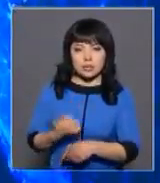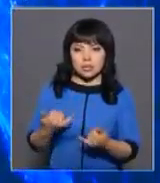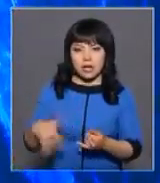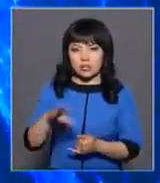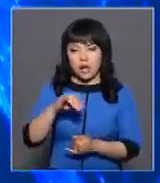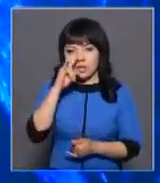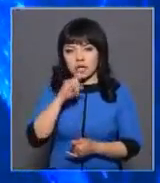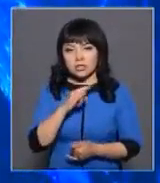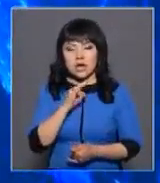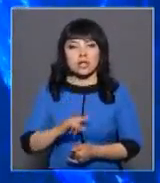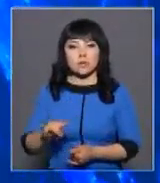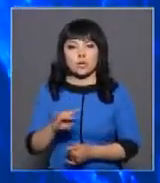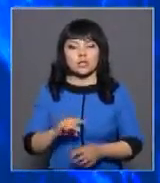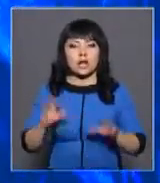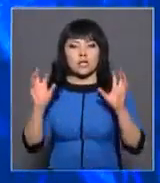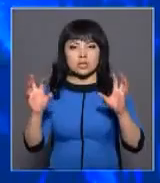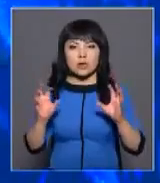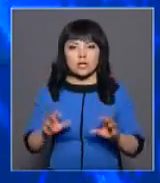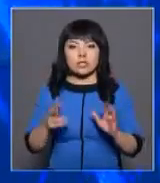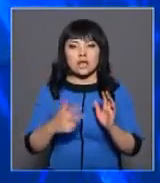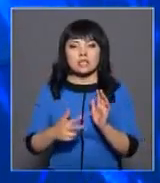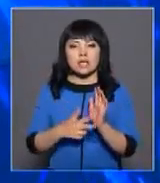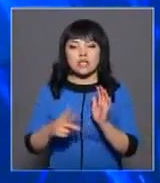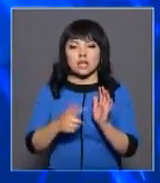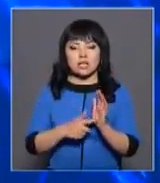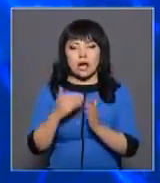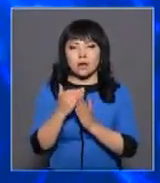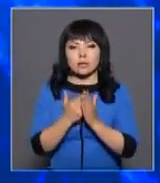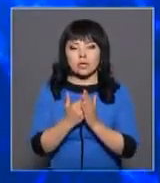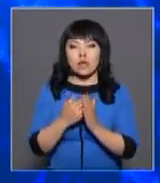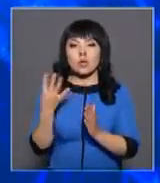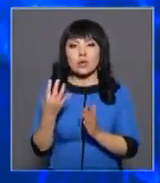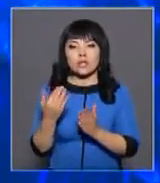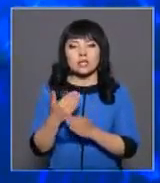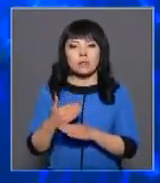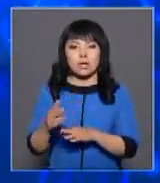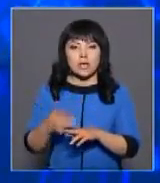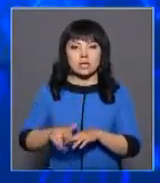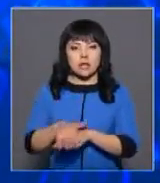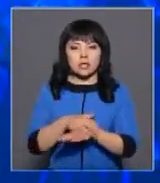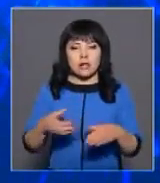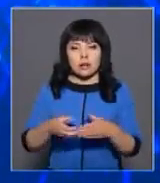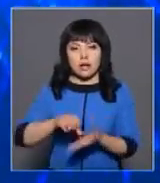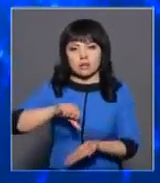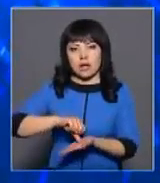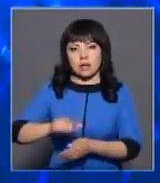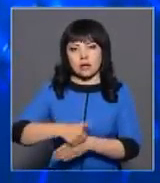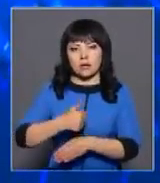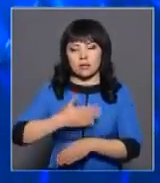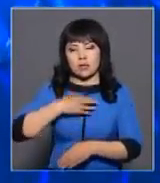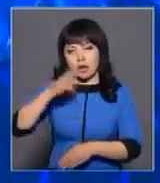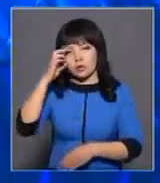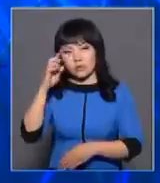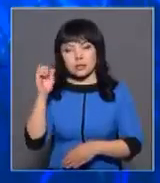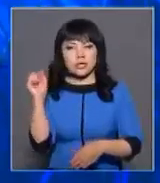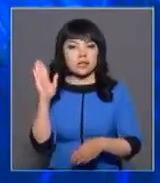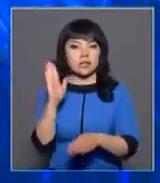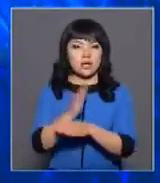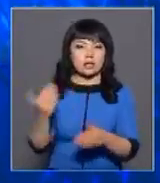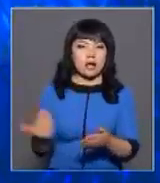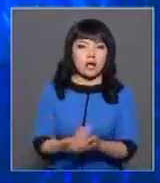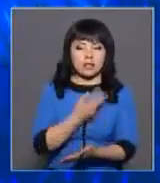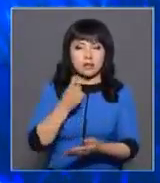Республикасы Конституциясының 87-ші бабының 4-ші тармағына сәйкес лауазымды тұлғалар елбасы жарлығына сәйкес қайта